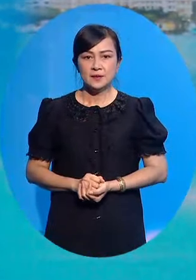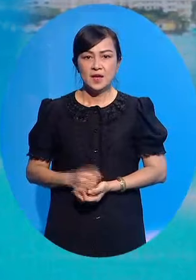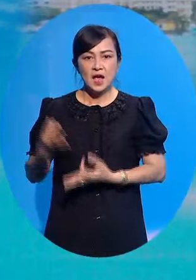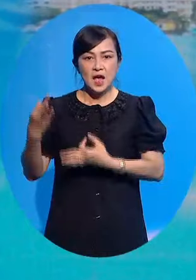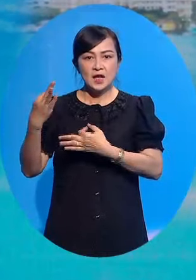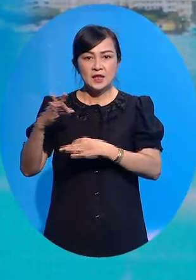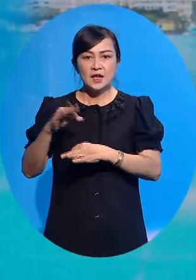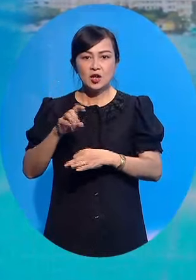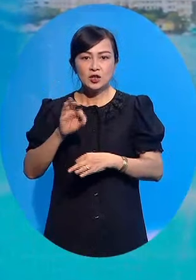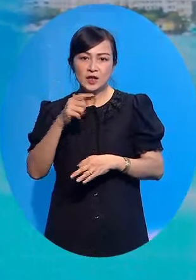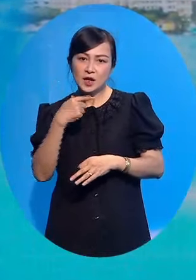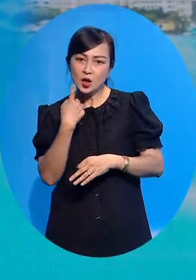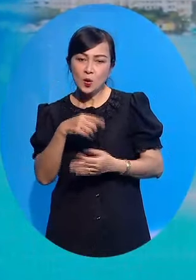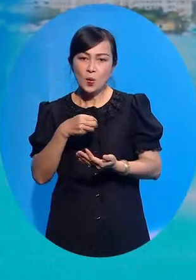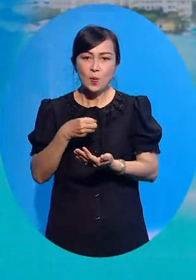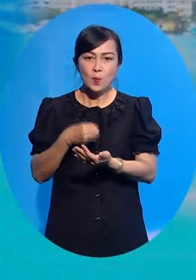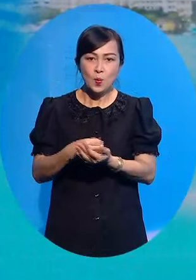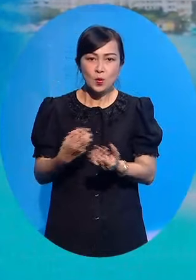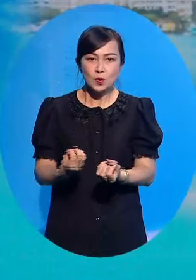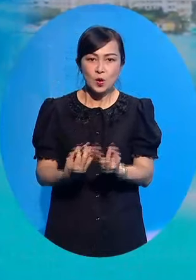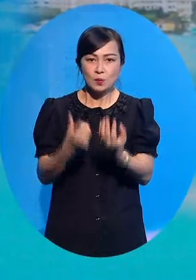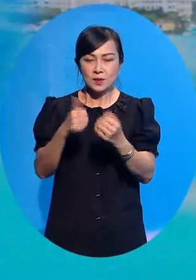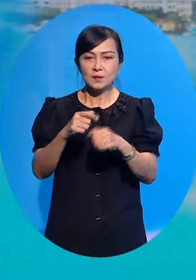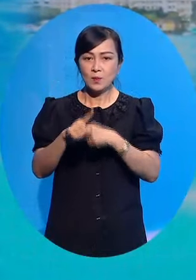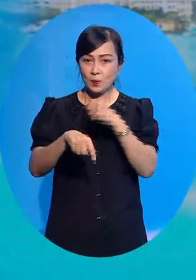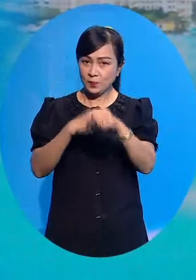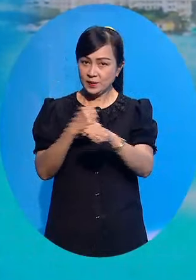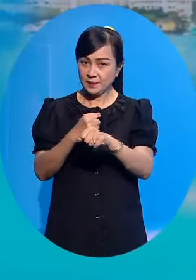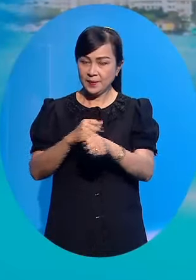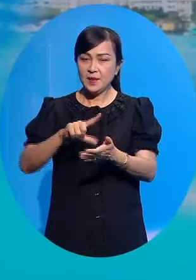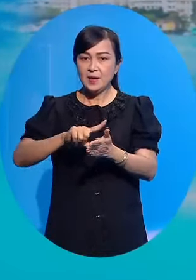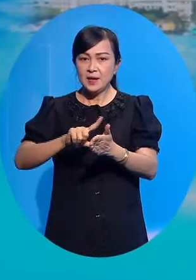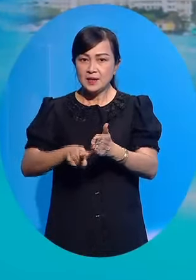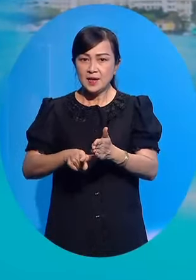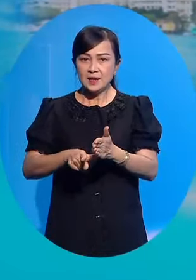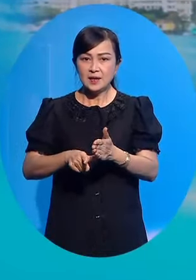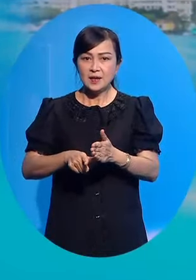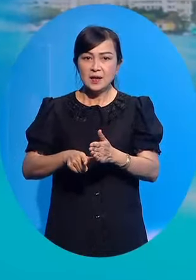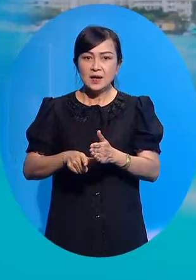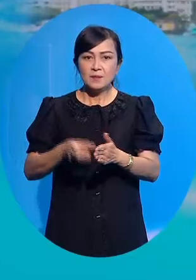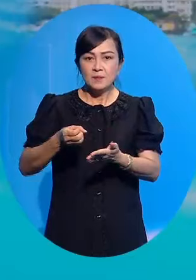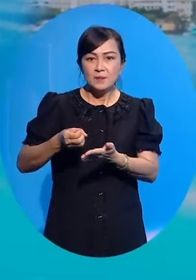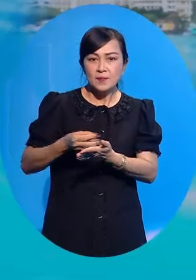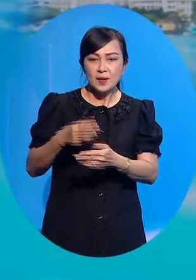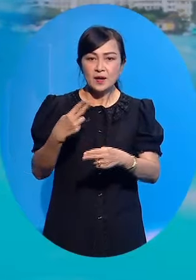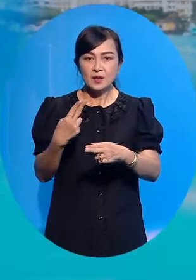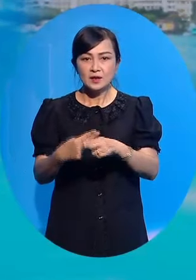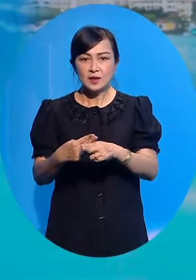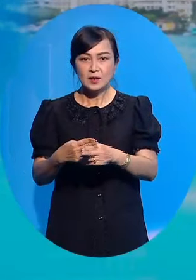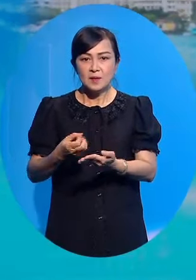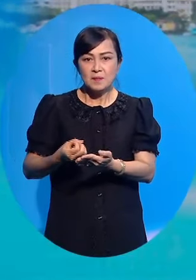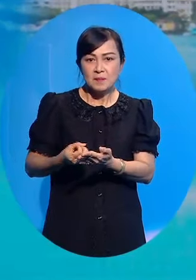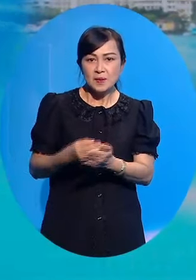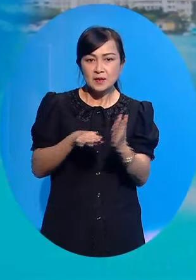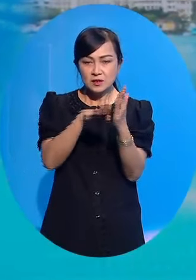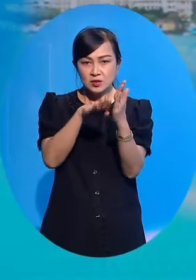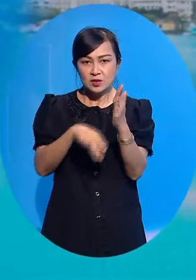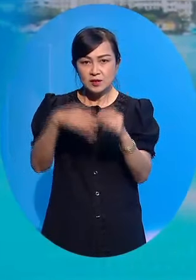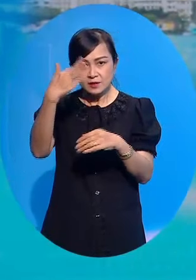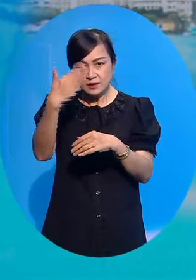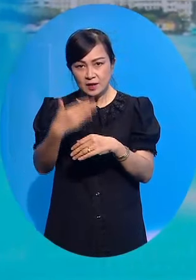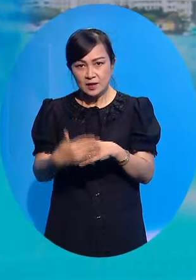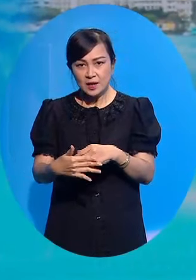Tết Nguyên Đán có thể nói là mùa mua sắm sôi động nhất cả năm và thời điểm mà hầu hết các hệ thống phân phối, nhãn hàng đều chi mạnh cho các chương trình trải